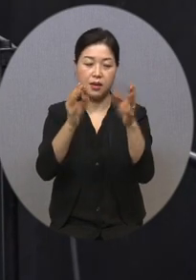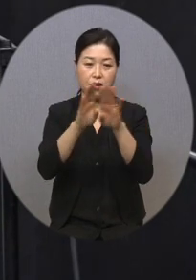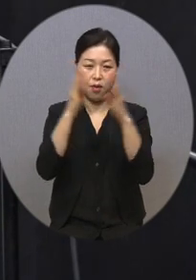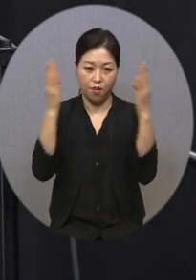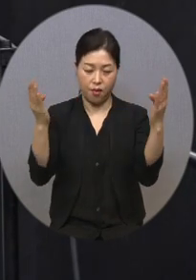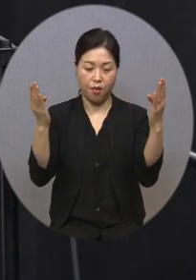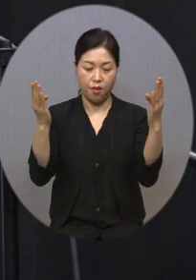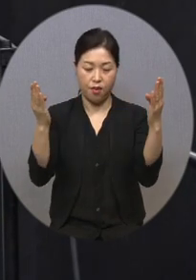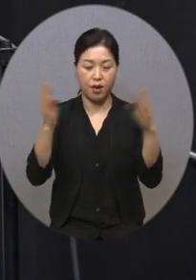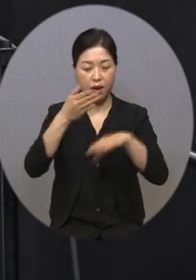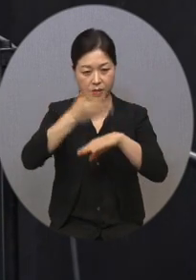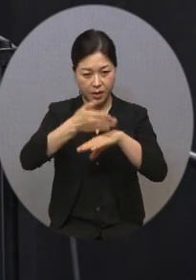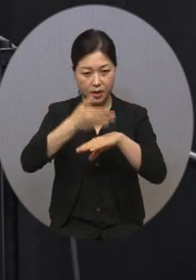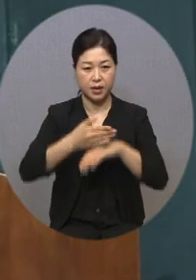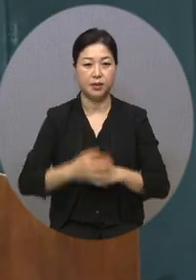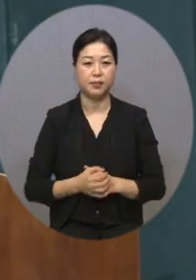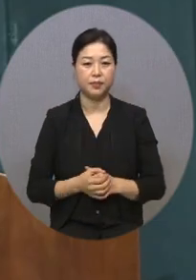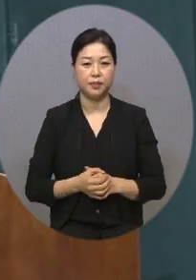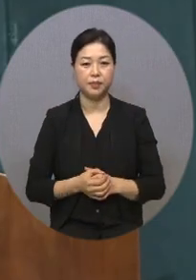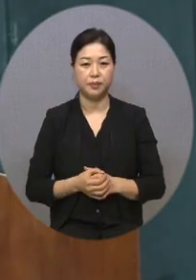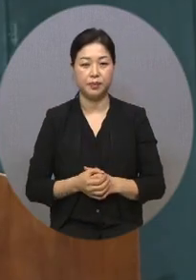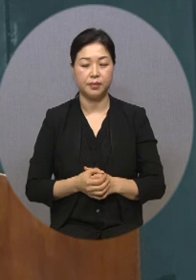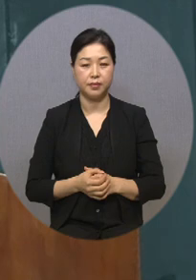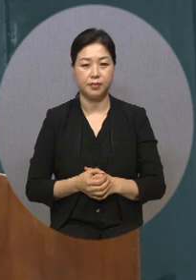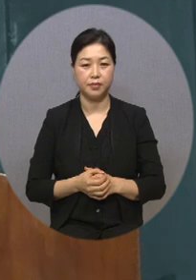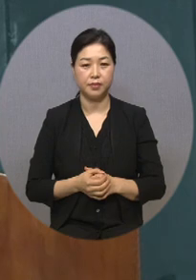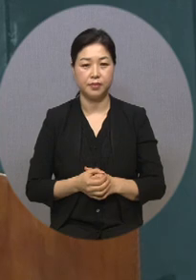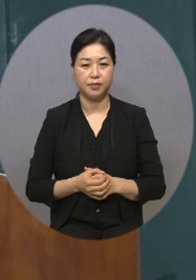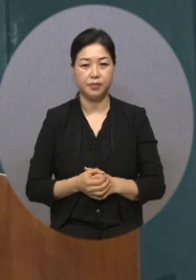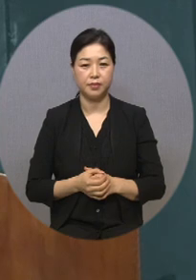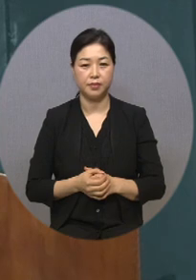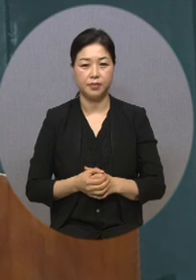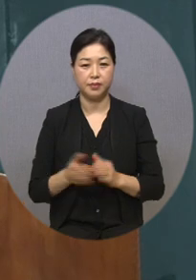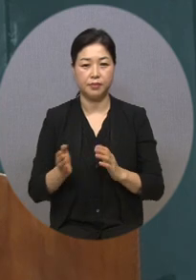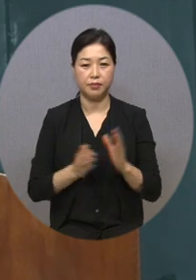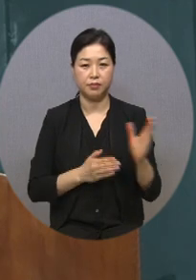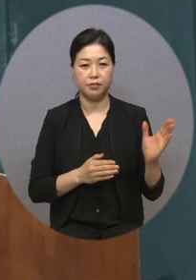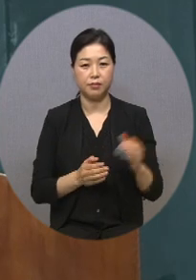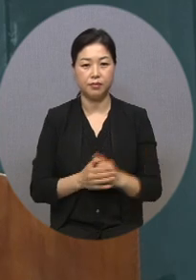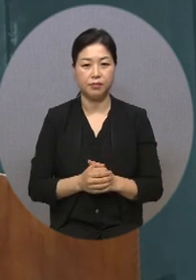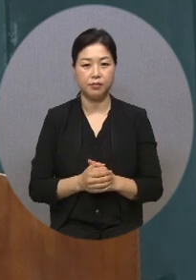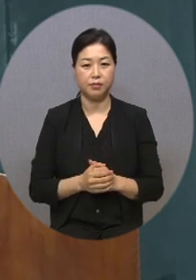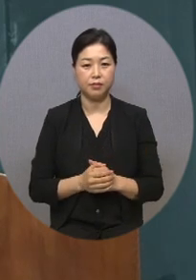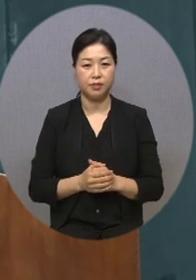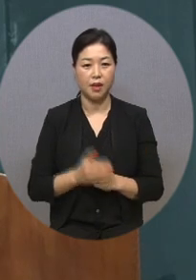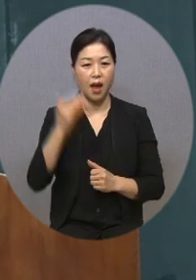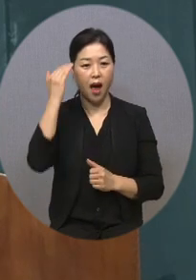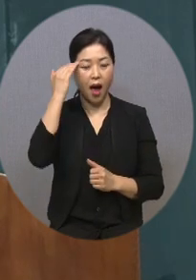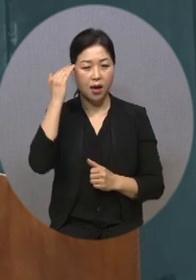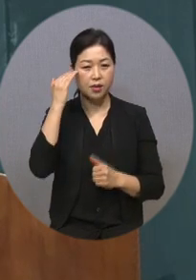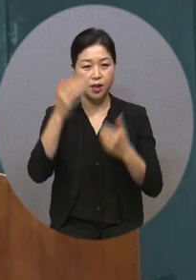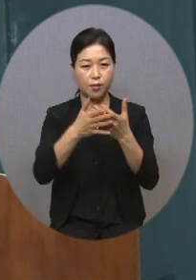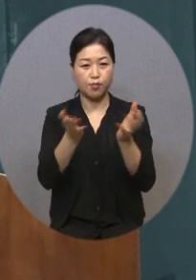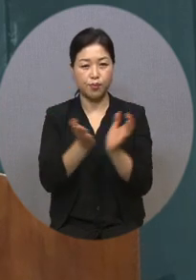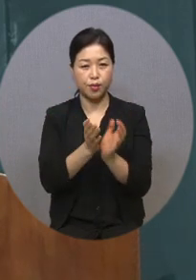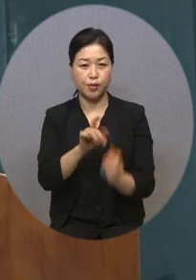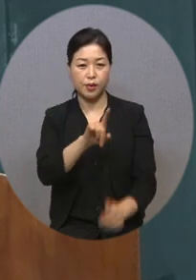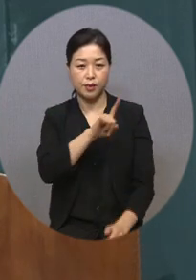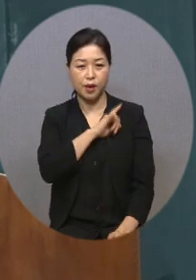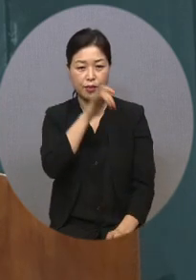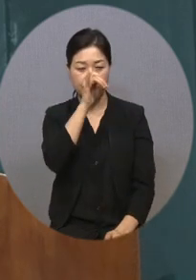공연에 장을 열어주셔서 감사합니다. 다음은 학생부 최우수상 한예슬